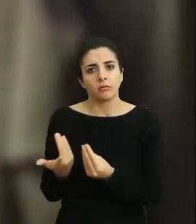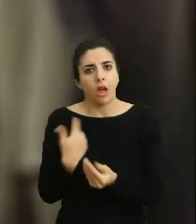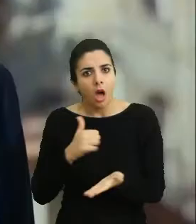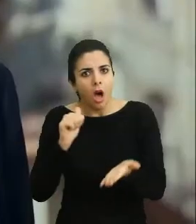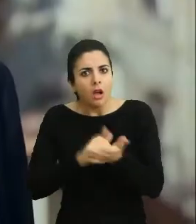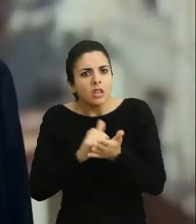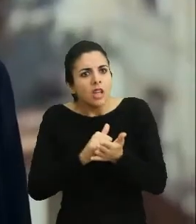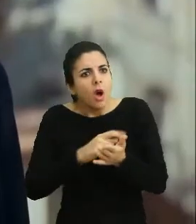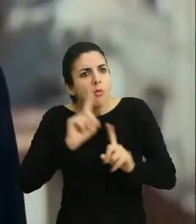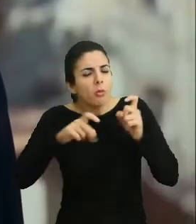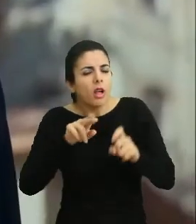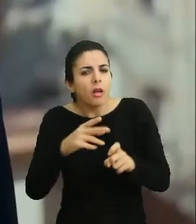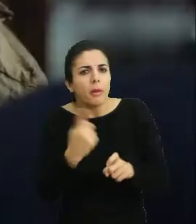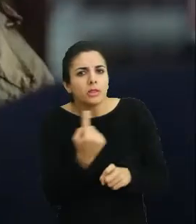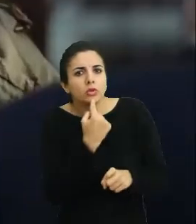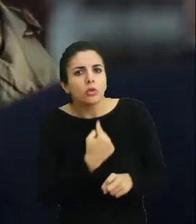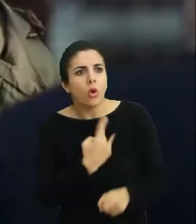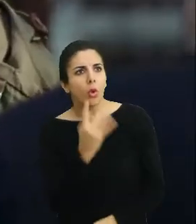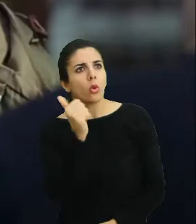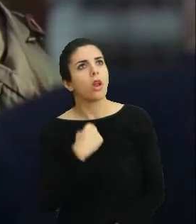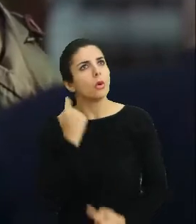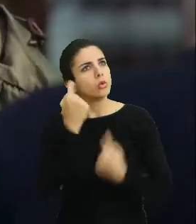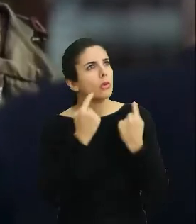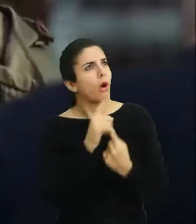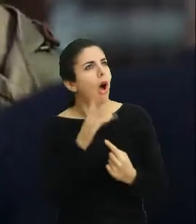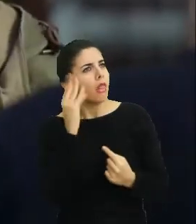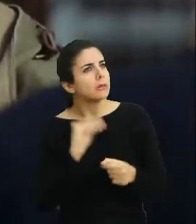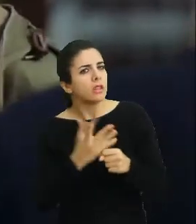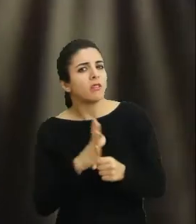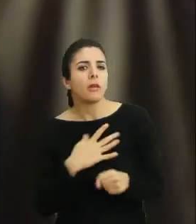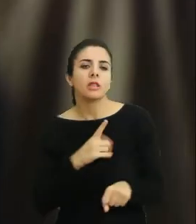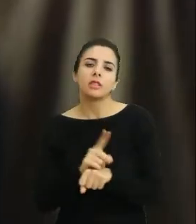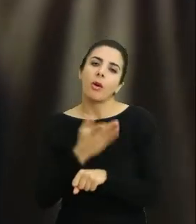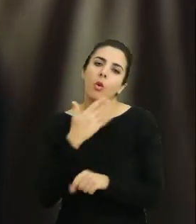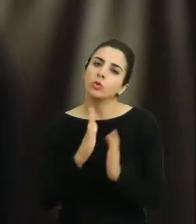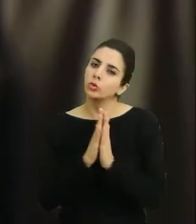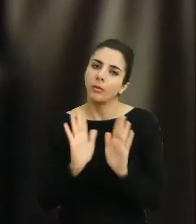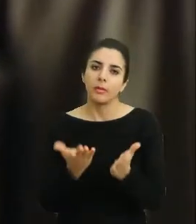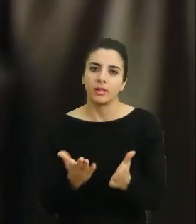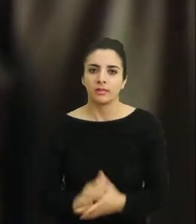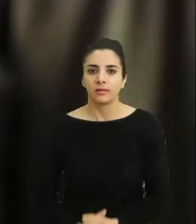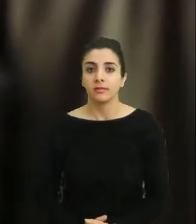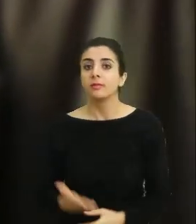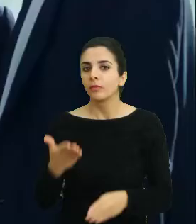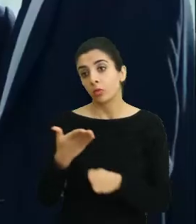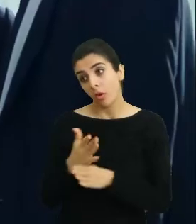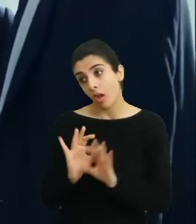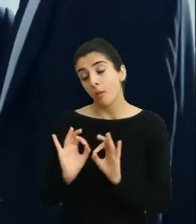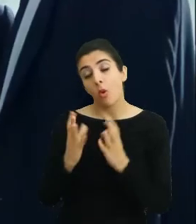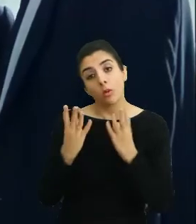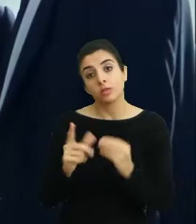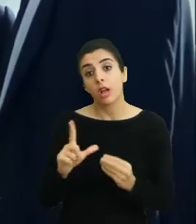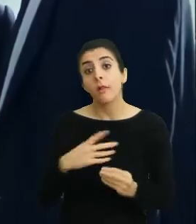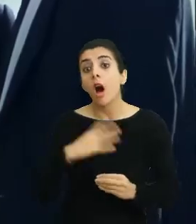gazete bulmacası gibi herif bir yandan. Yani bir şey söylüyor, 4 gün düşünüyorsun ne dedi diye. Benim o kadar vaktim yok. De olacak o kadar.